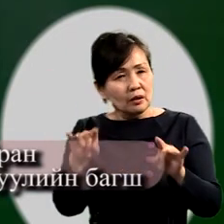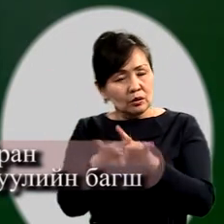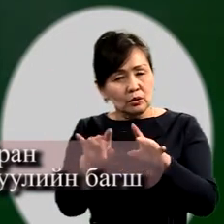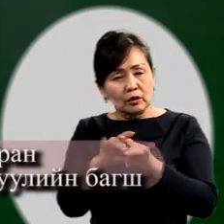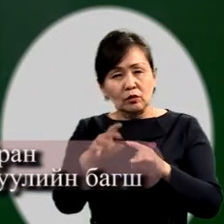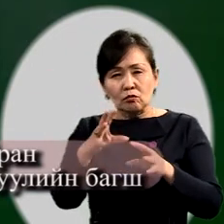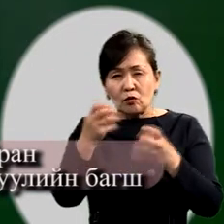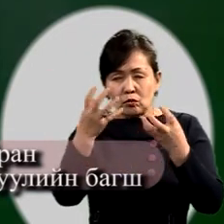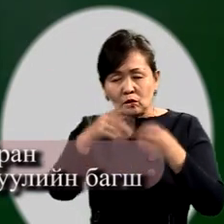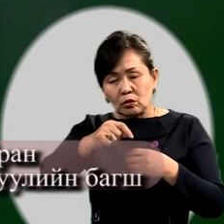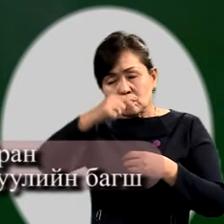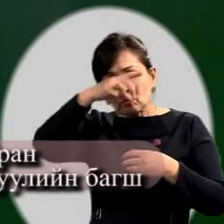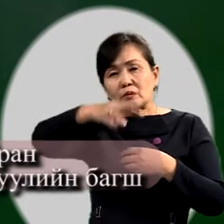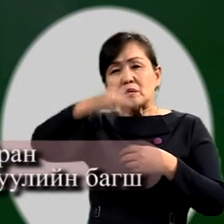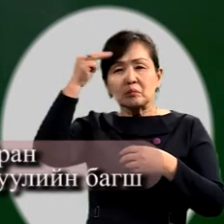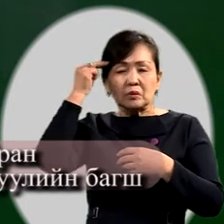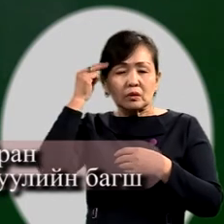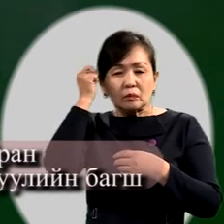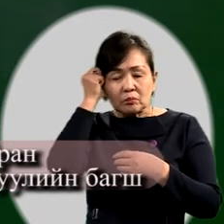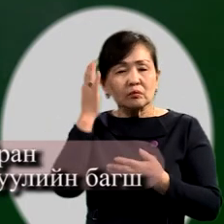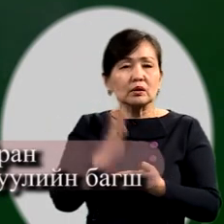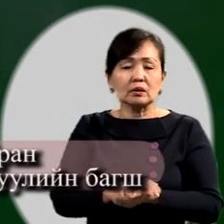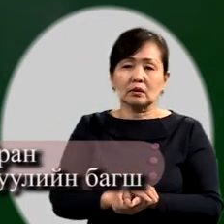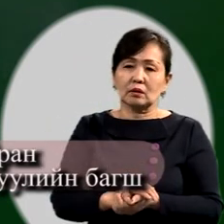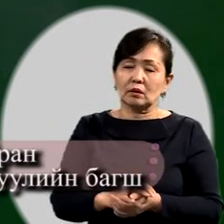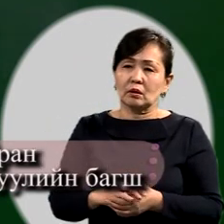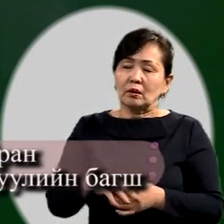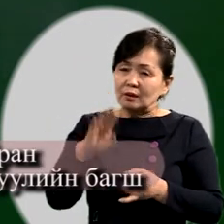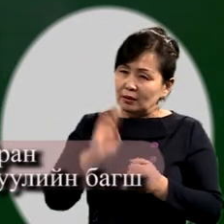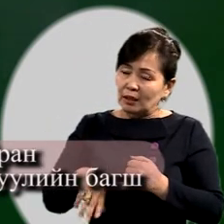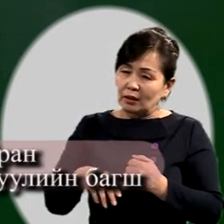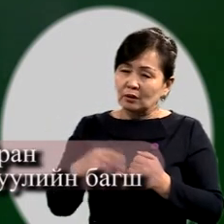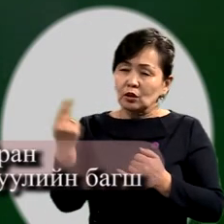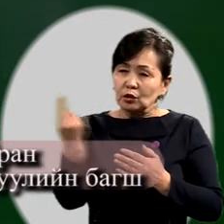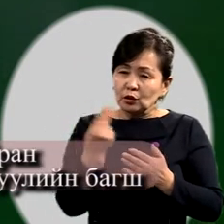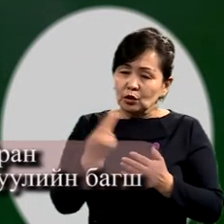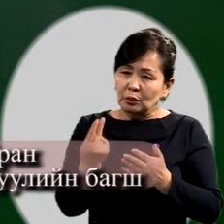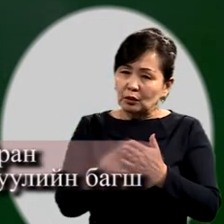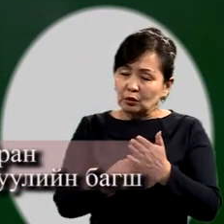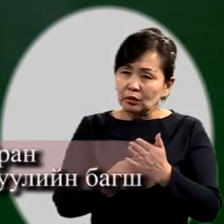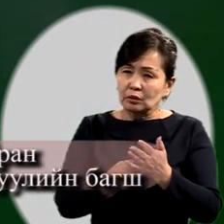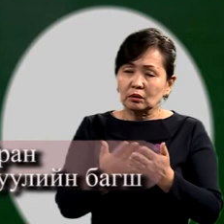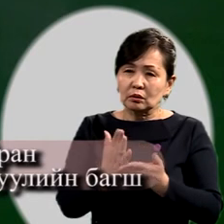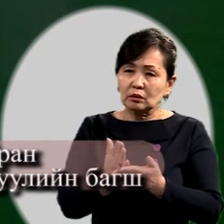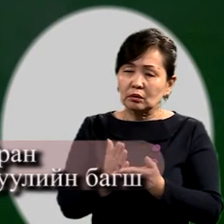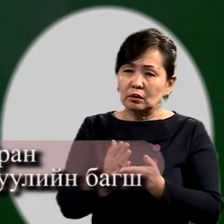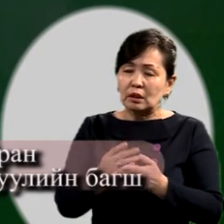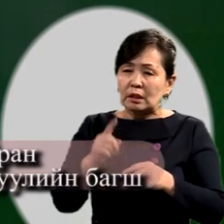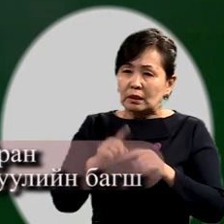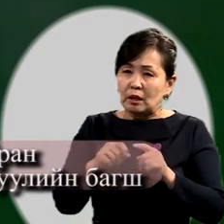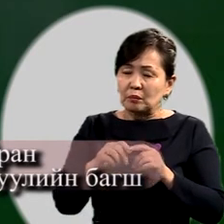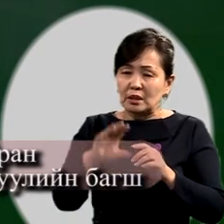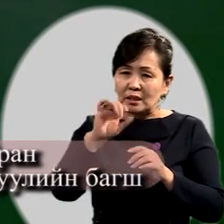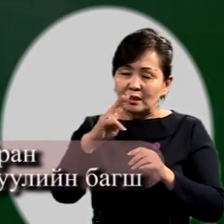кең көлемді мағлұматта болуларың қажет. Содан кейін сызған суретің әлде кімнің суретінен өзгеше